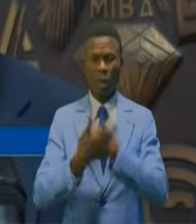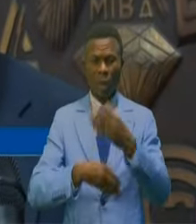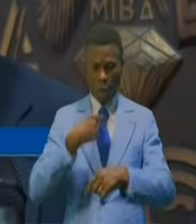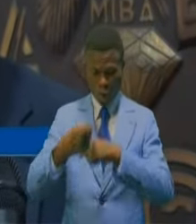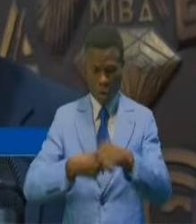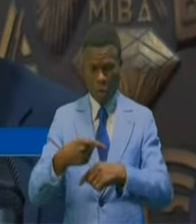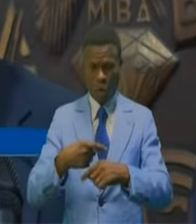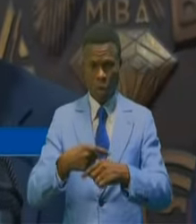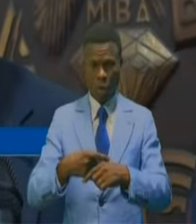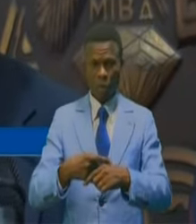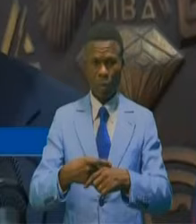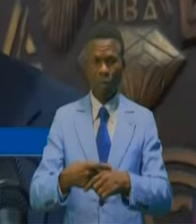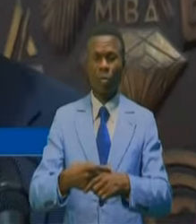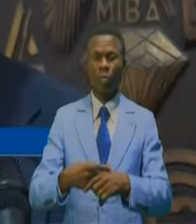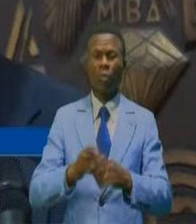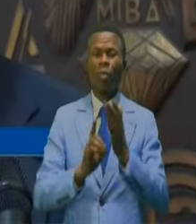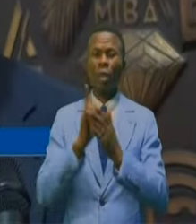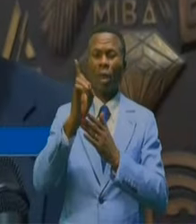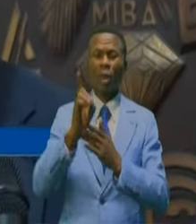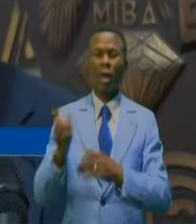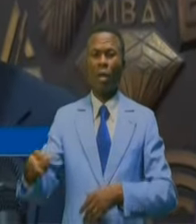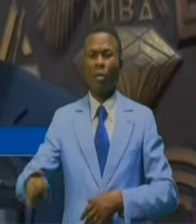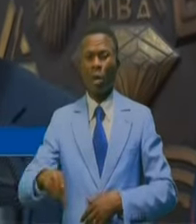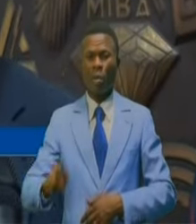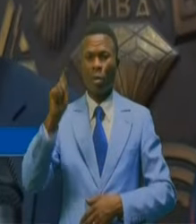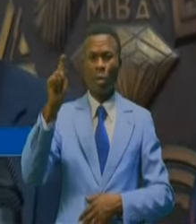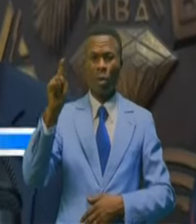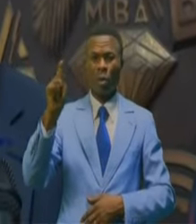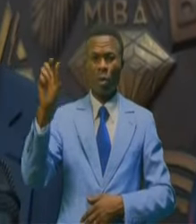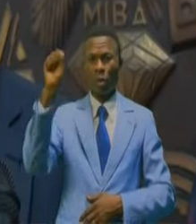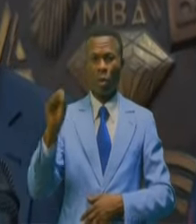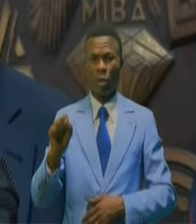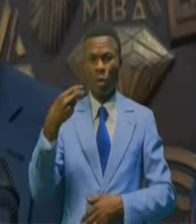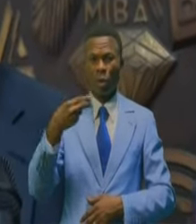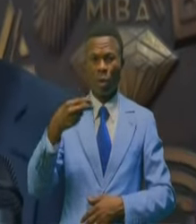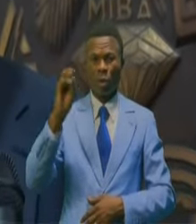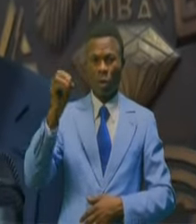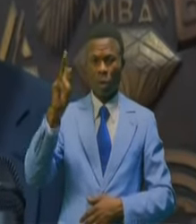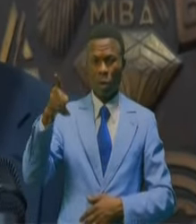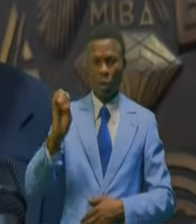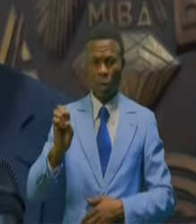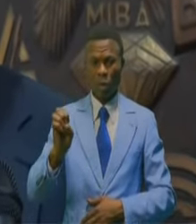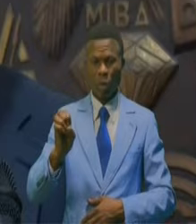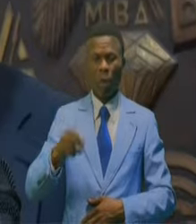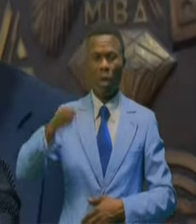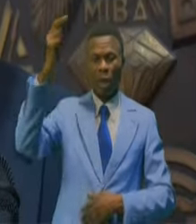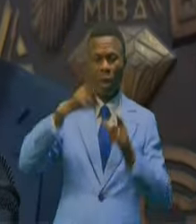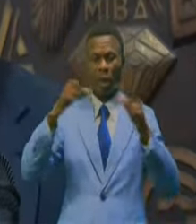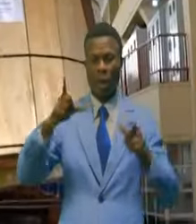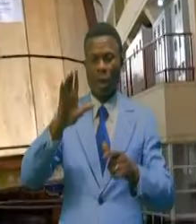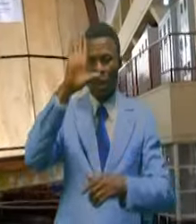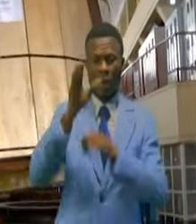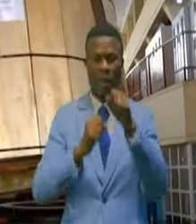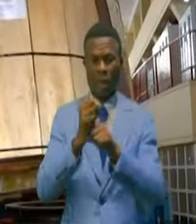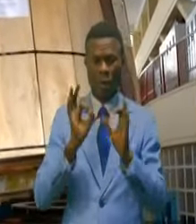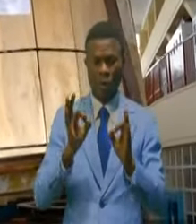démarrage de l'industrialisation de la province de la Tchopo et du Grand Nord sa priorité pour ses deuxièmes quinquennats